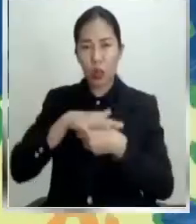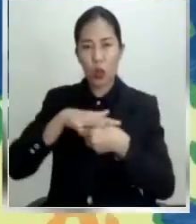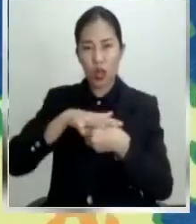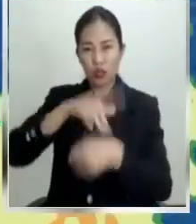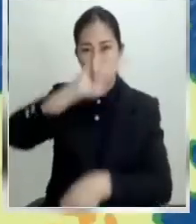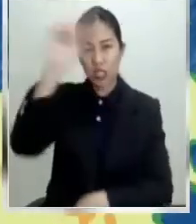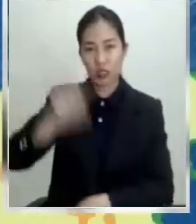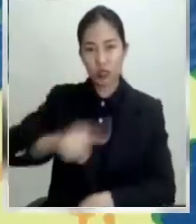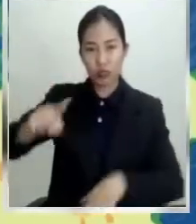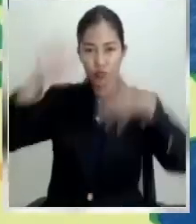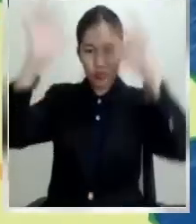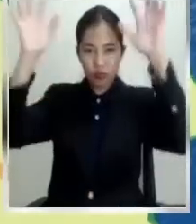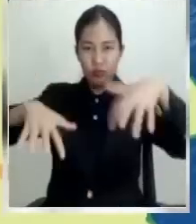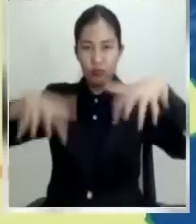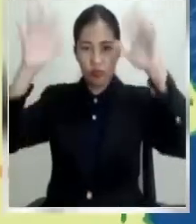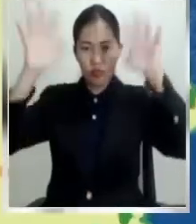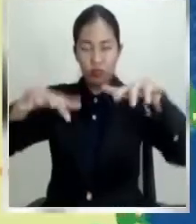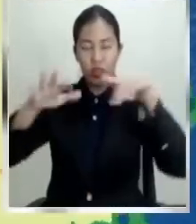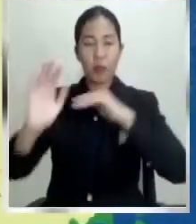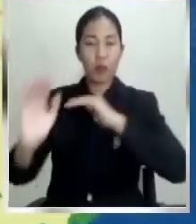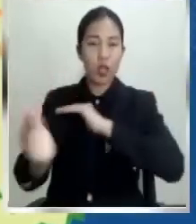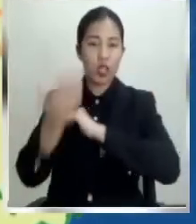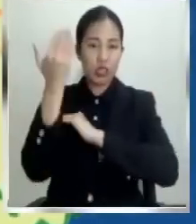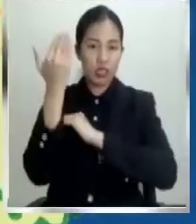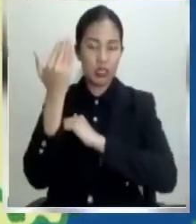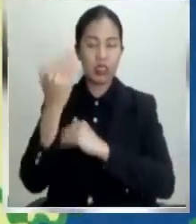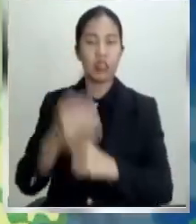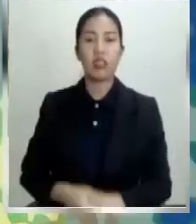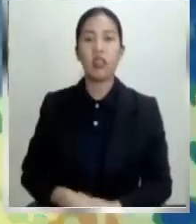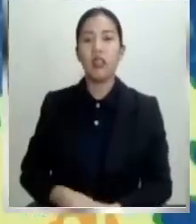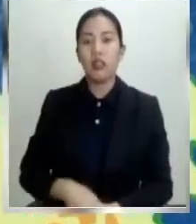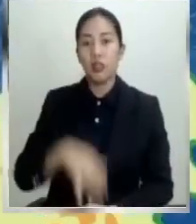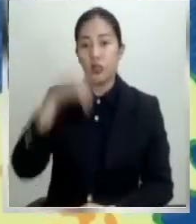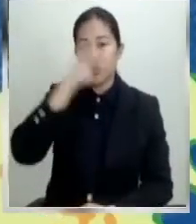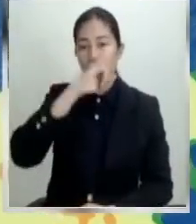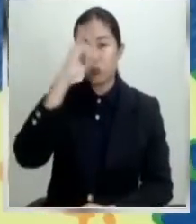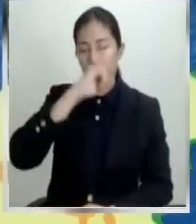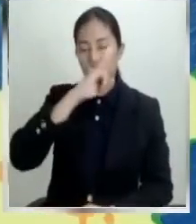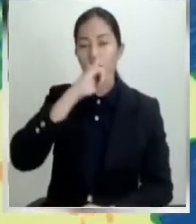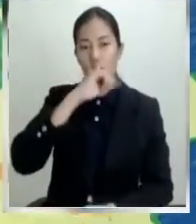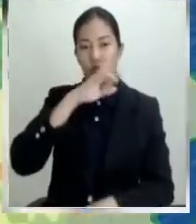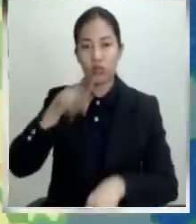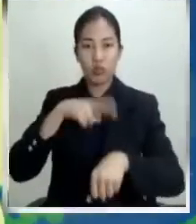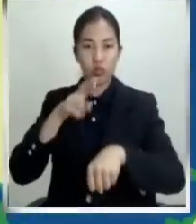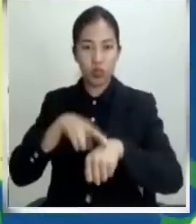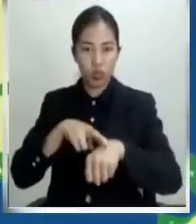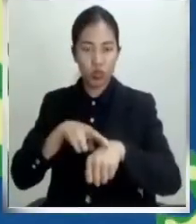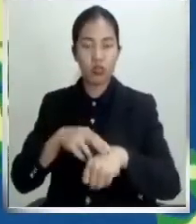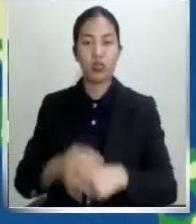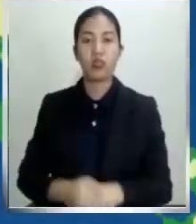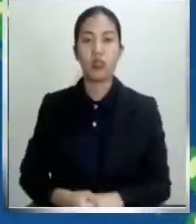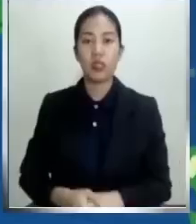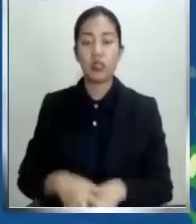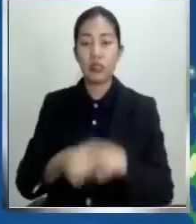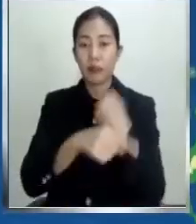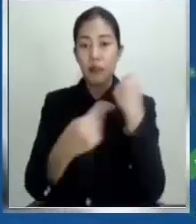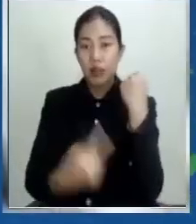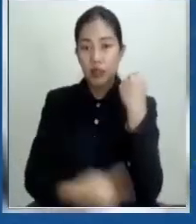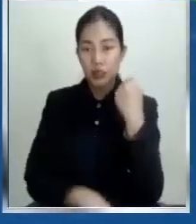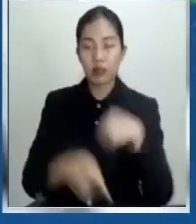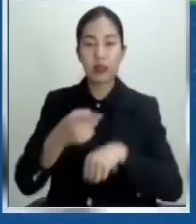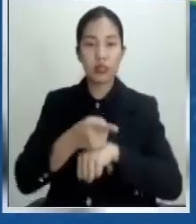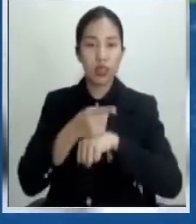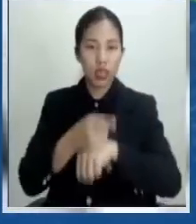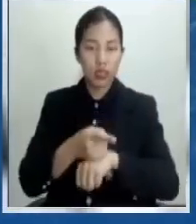ng Metro Weather, umaga pa lamang uulanin ang Ilocos Region, Zambales at Bataan. Sa hapon, may ulan na rin sa Cagayan Valley at iba pang bahagi ng